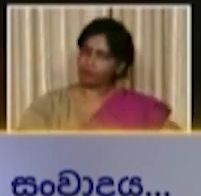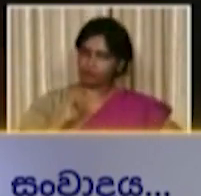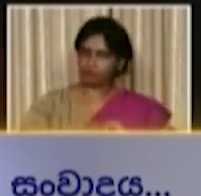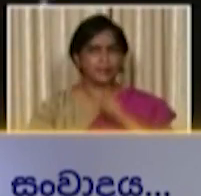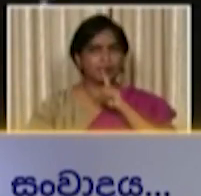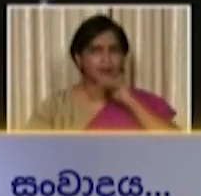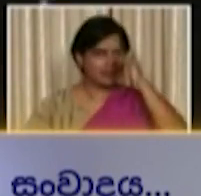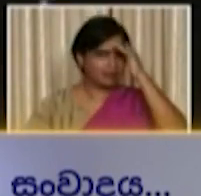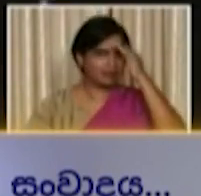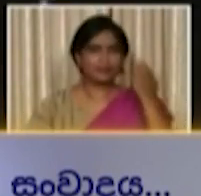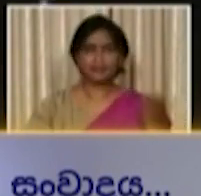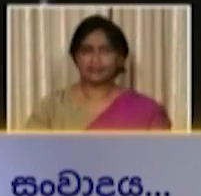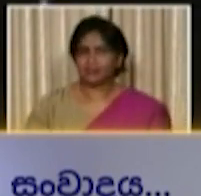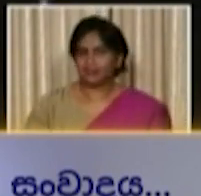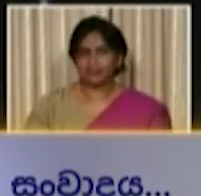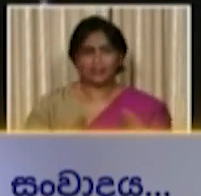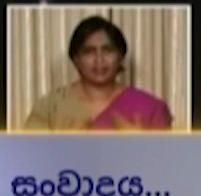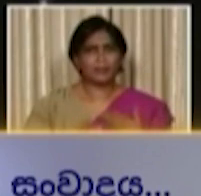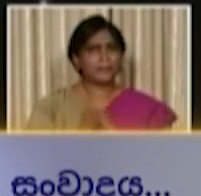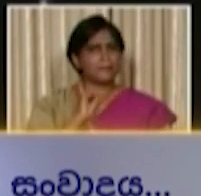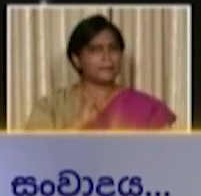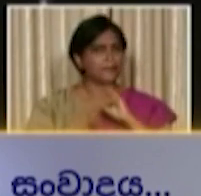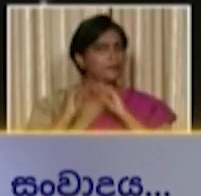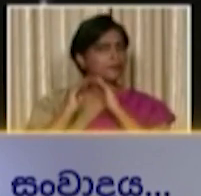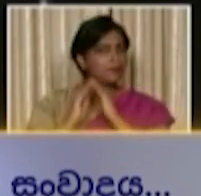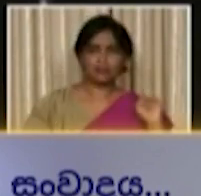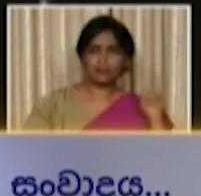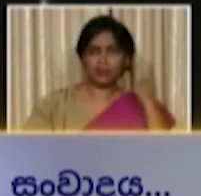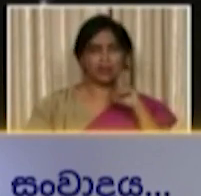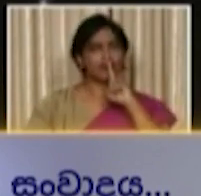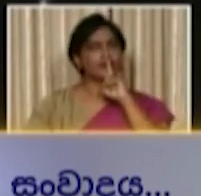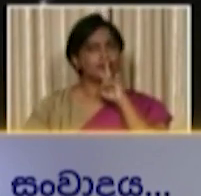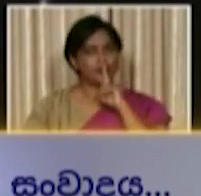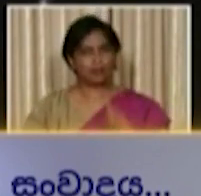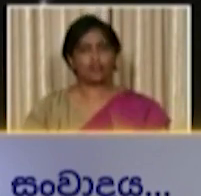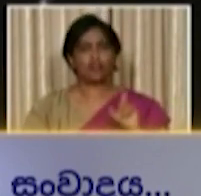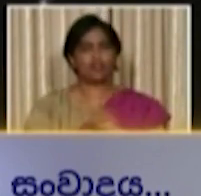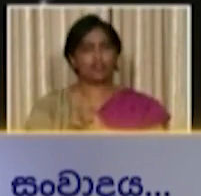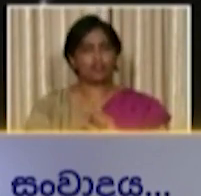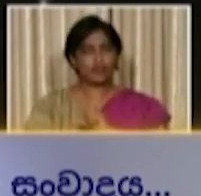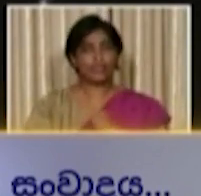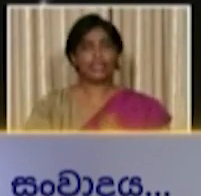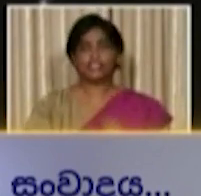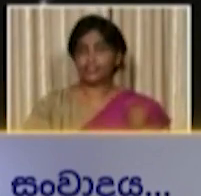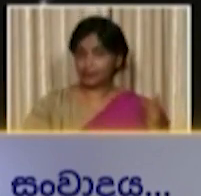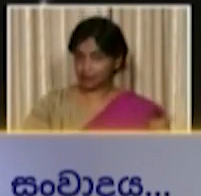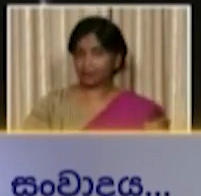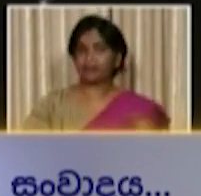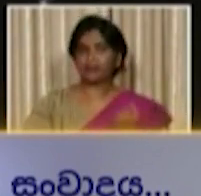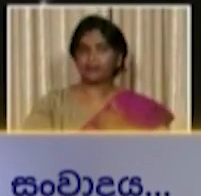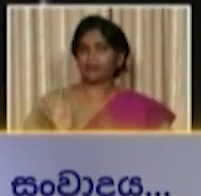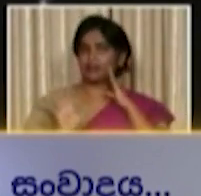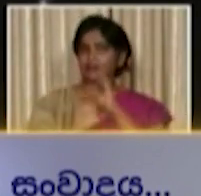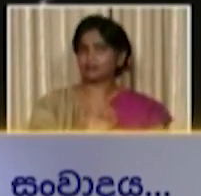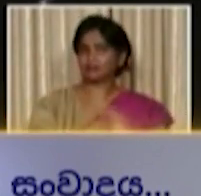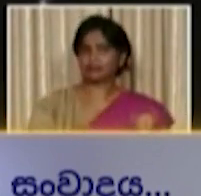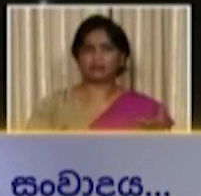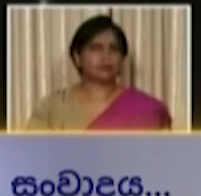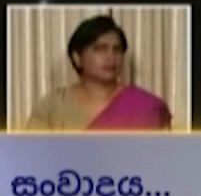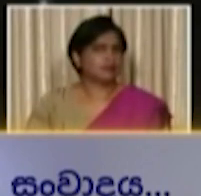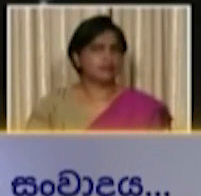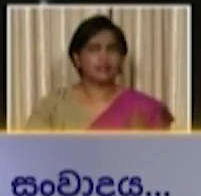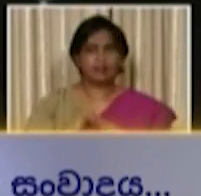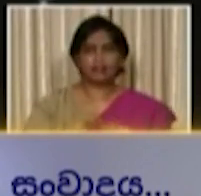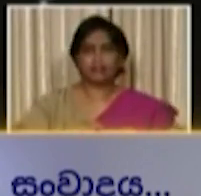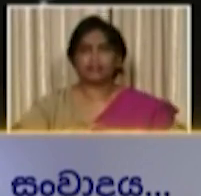හැටියට. එච්චරයි. මේ අපේ අමාත්‍යාංශයේ නියෝගයක් මත තමයි කොමසාරිස් ජෙනරාල්තුමා මේ කටයුතු කළේ වුණා චක්‍රලේඛනේ නිකුත් කරන්නේ. ඉතින් ඒක